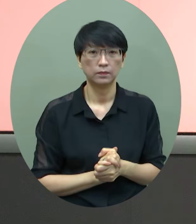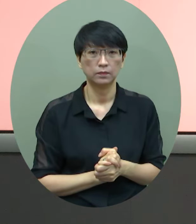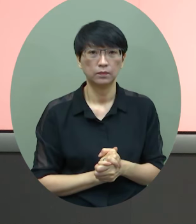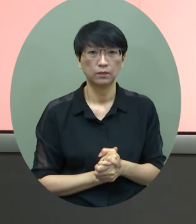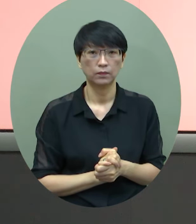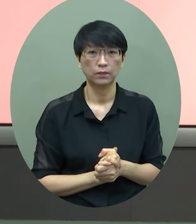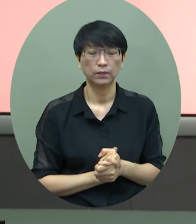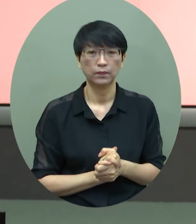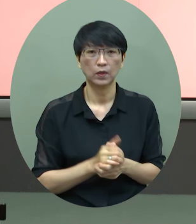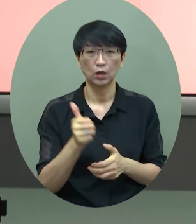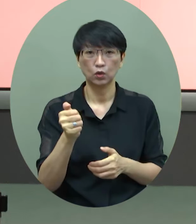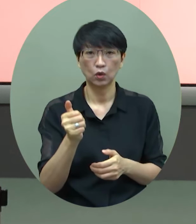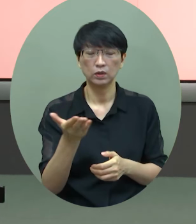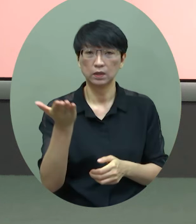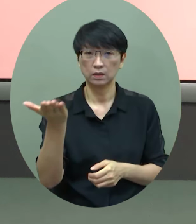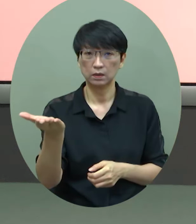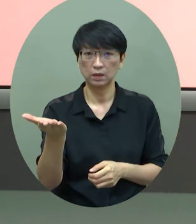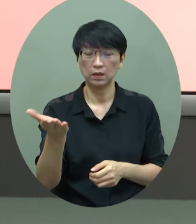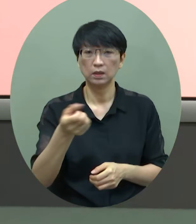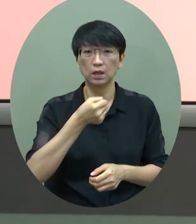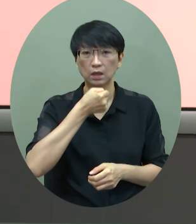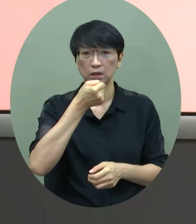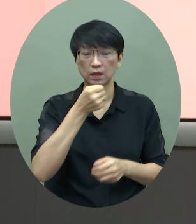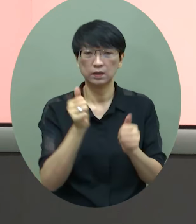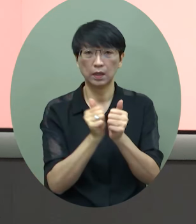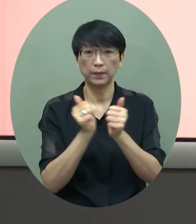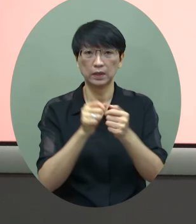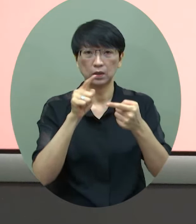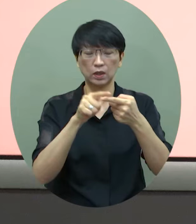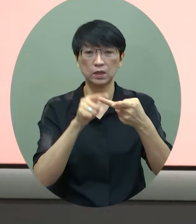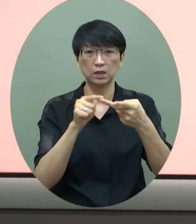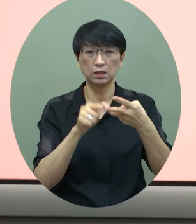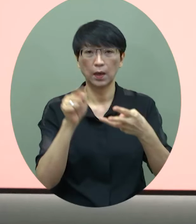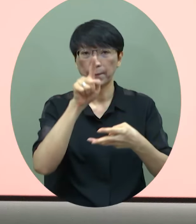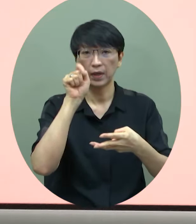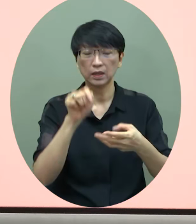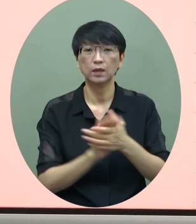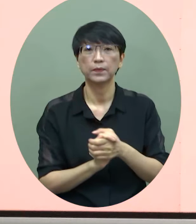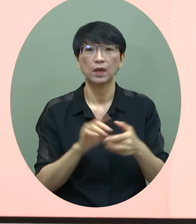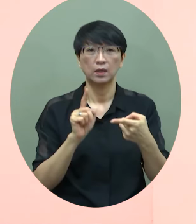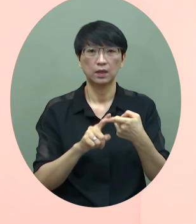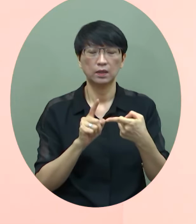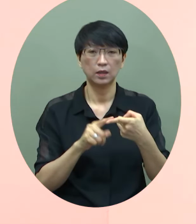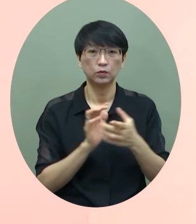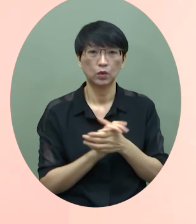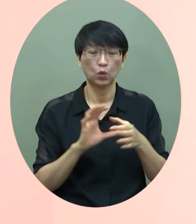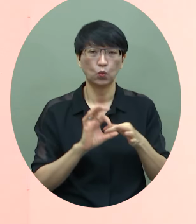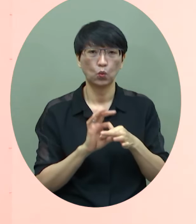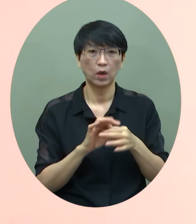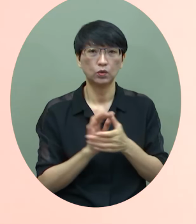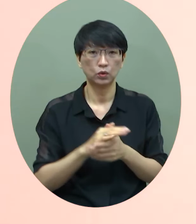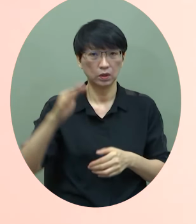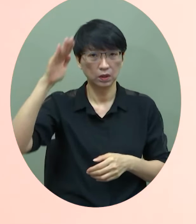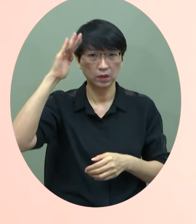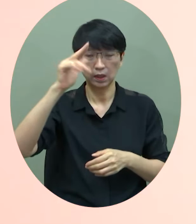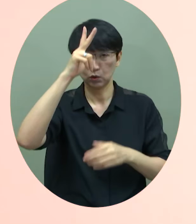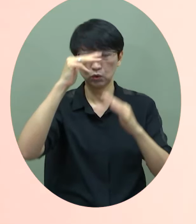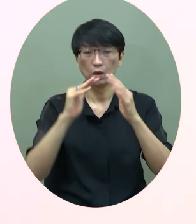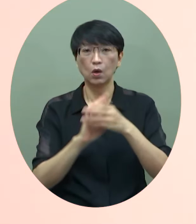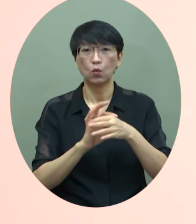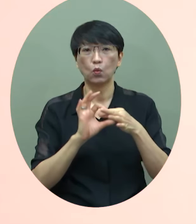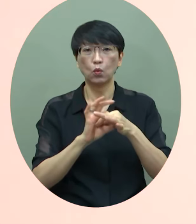好,多謝這位記者朋友的三條提問第一就是關於警務署就